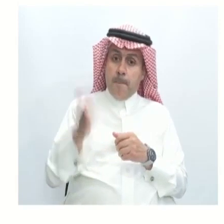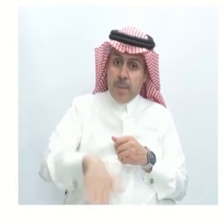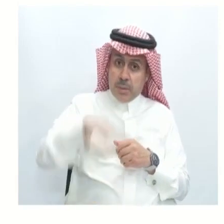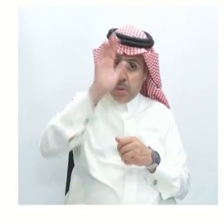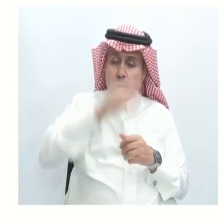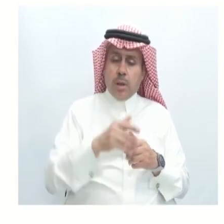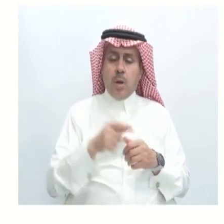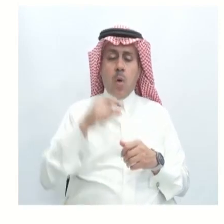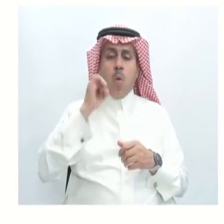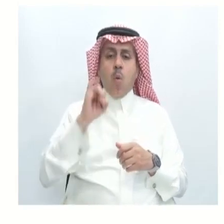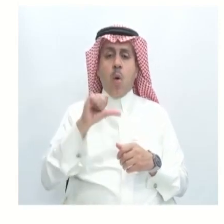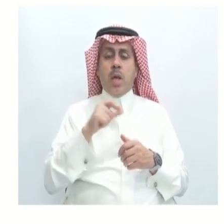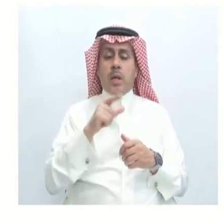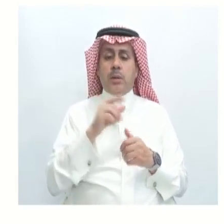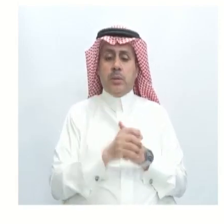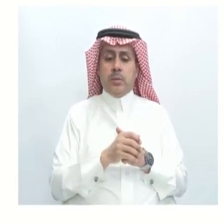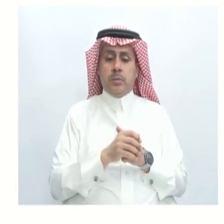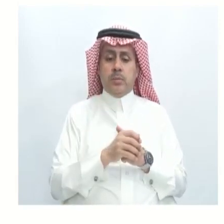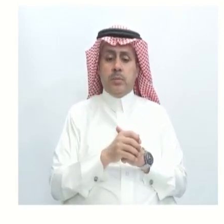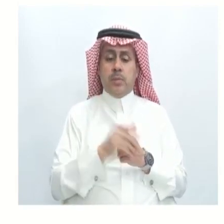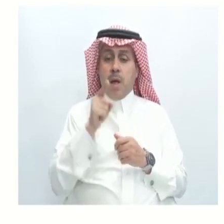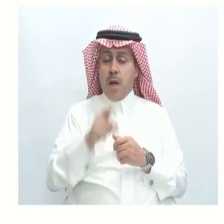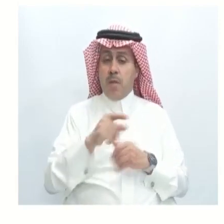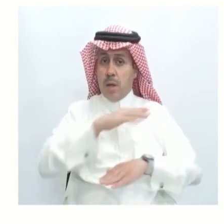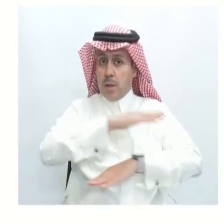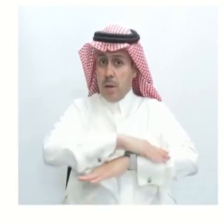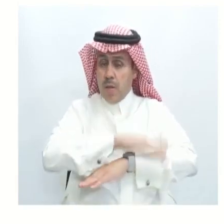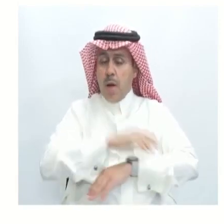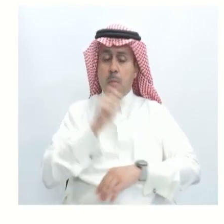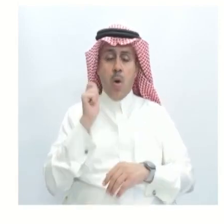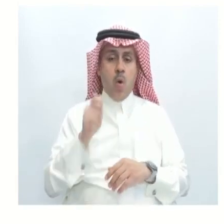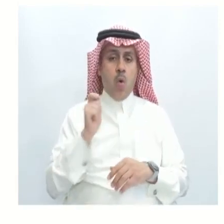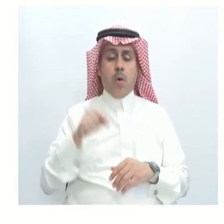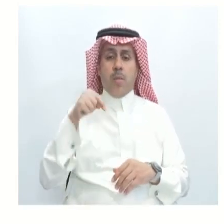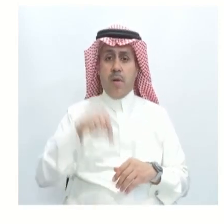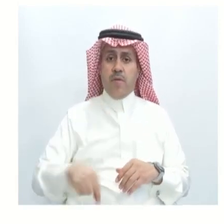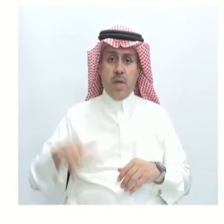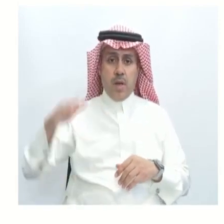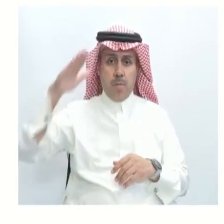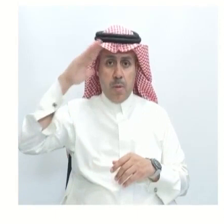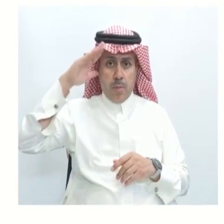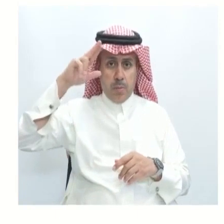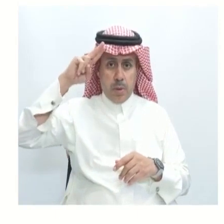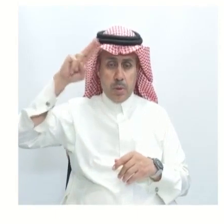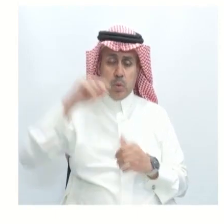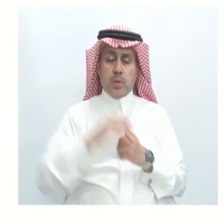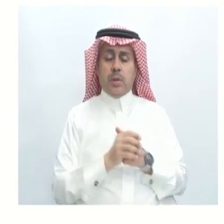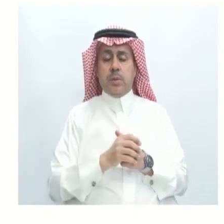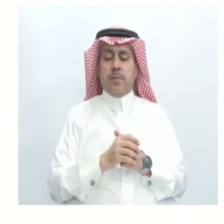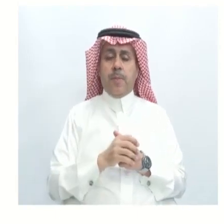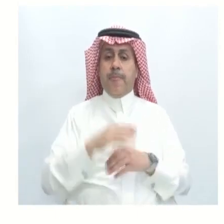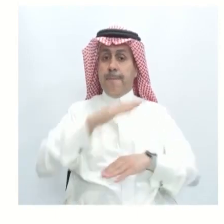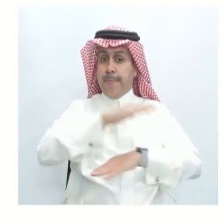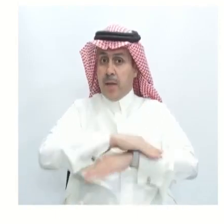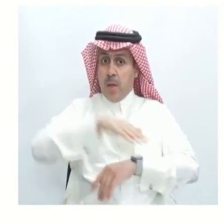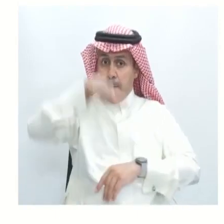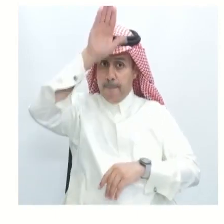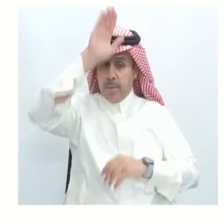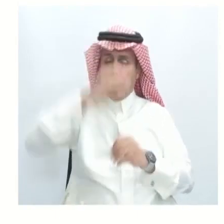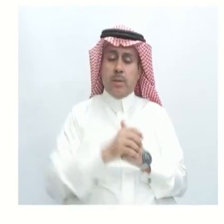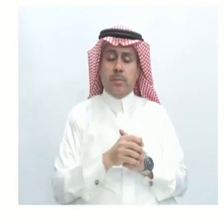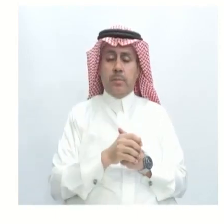تتم البيعه فهذا هو نظام الحكم في المملكه العربيه السعوديه انه نظام ملكي والحكم يكون